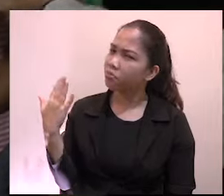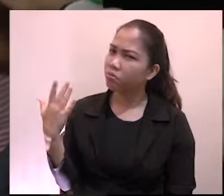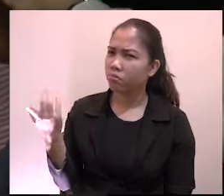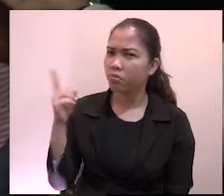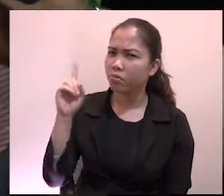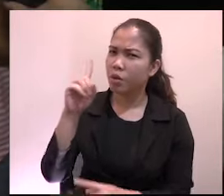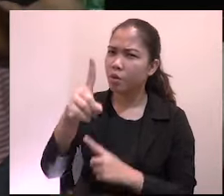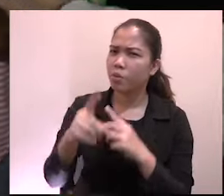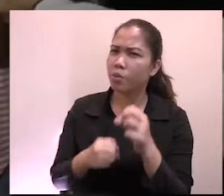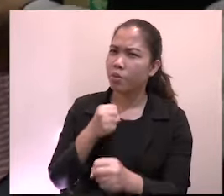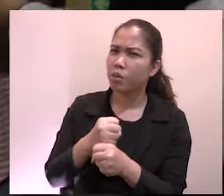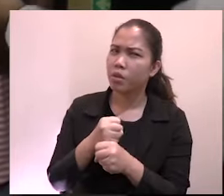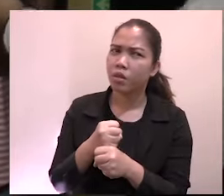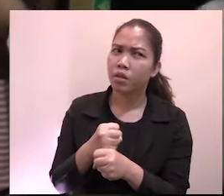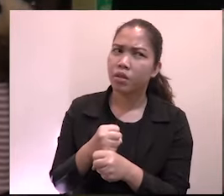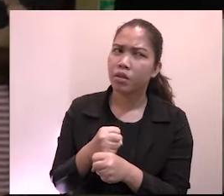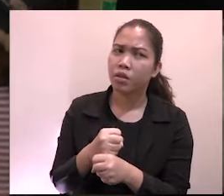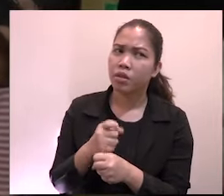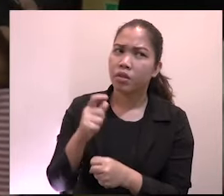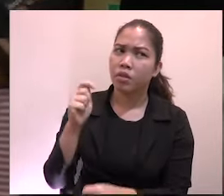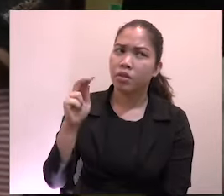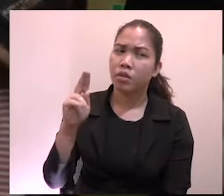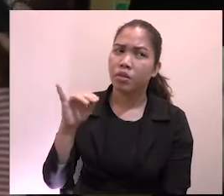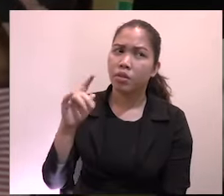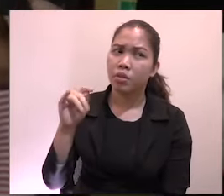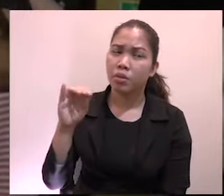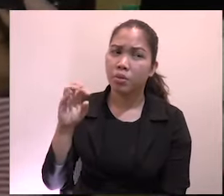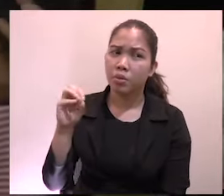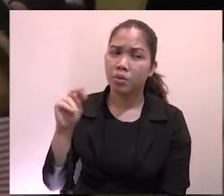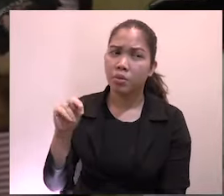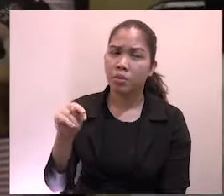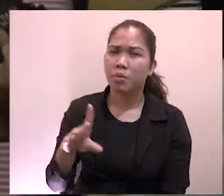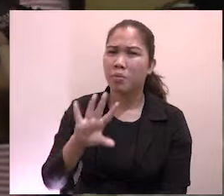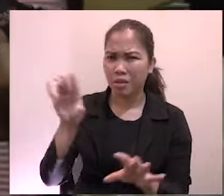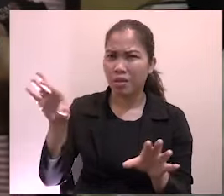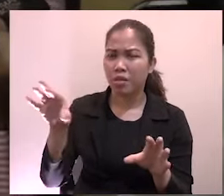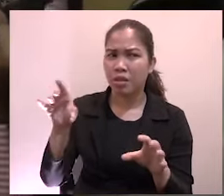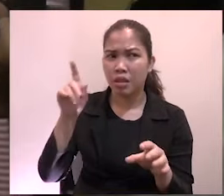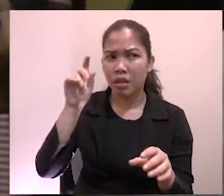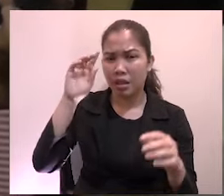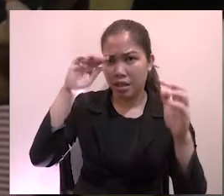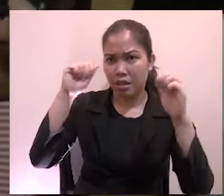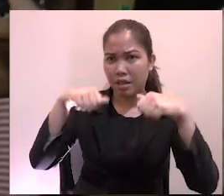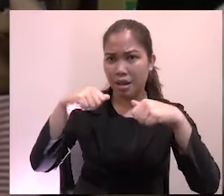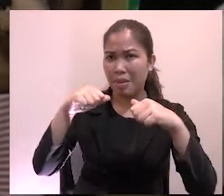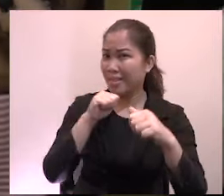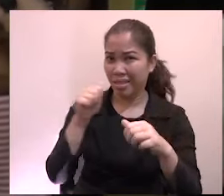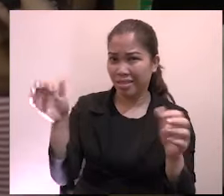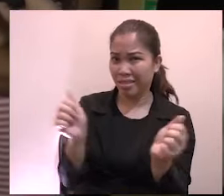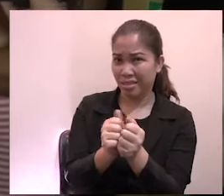one year ba yan ang tuition, di ba? So, ito po, ano po yung papagkasunduan nyo? Hindi po talaga kayo magsasama?